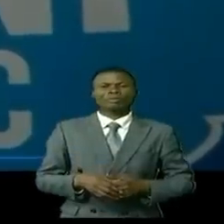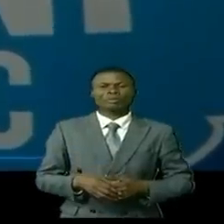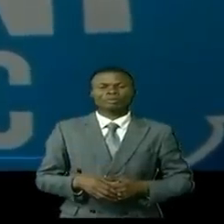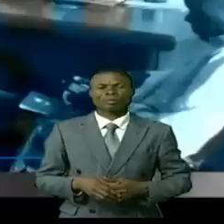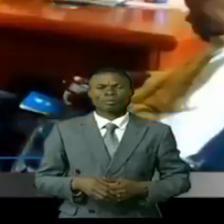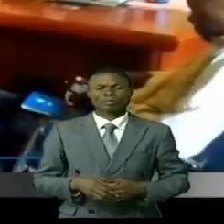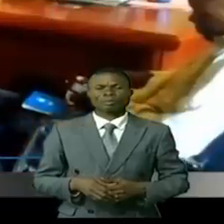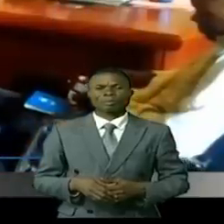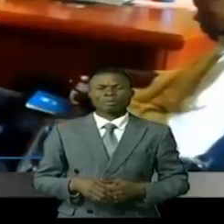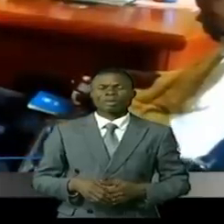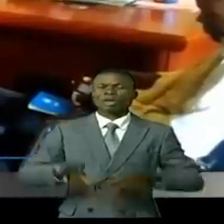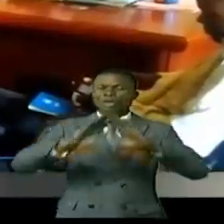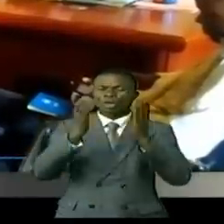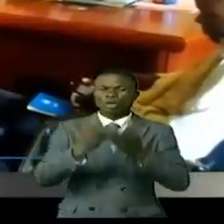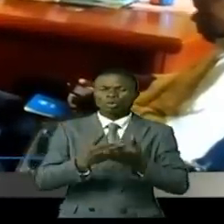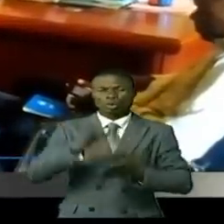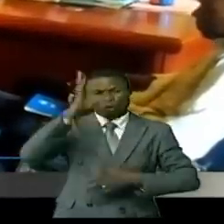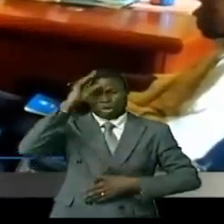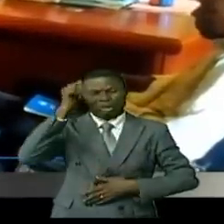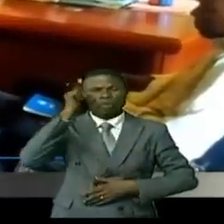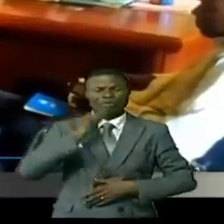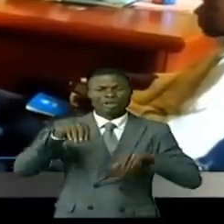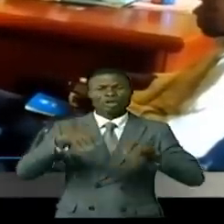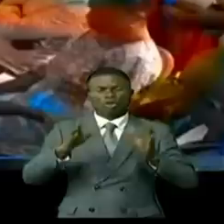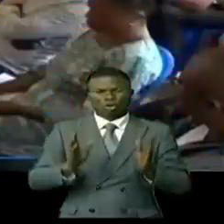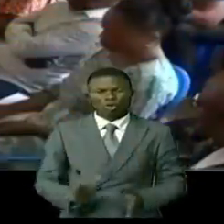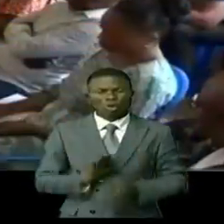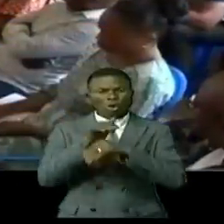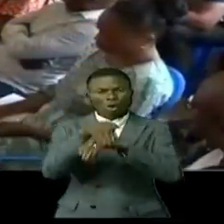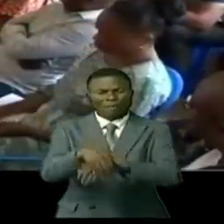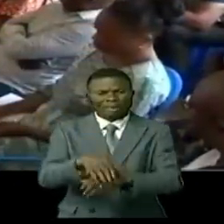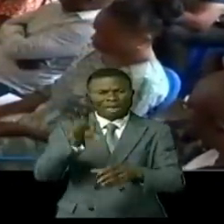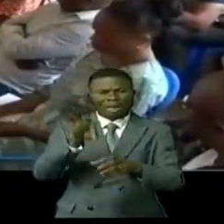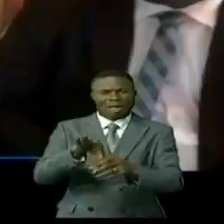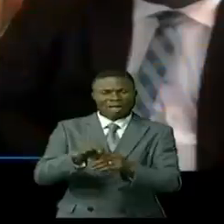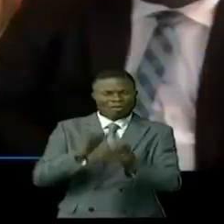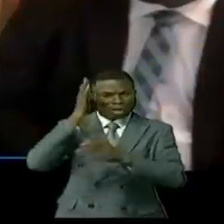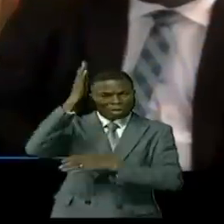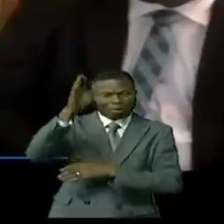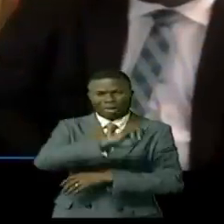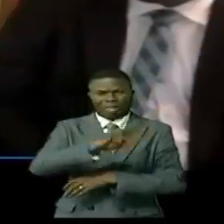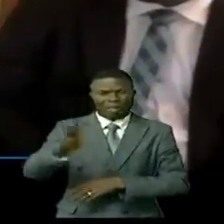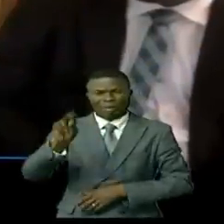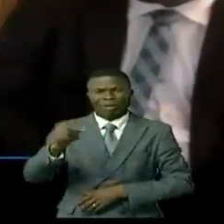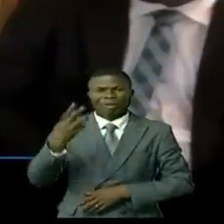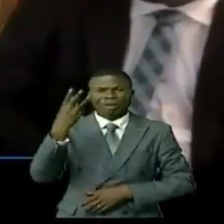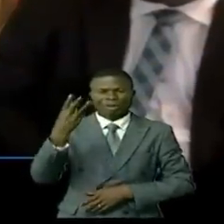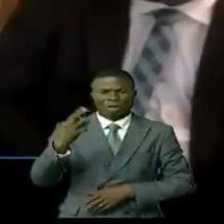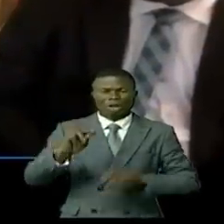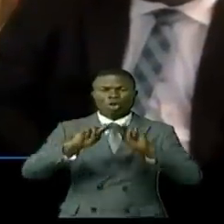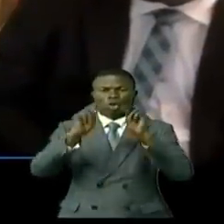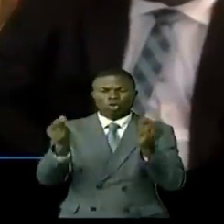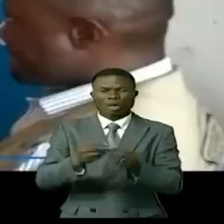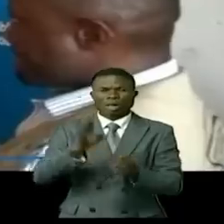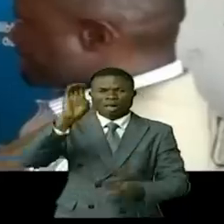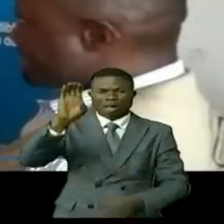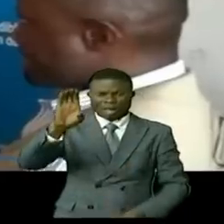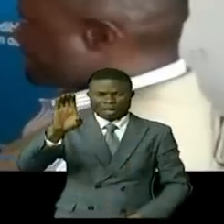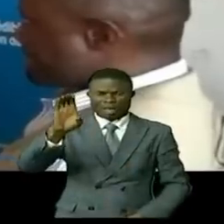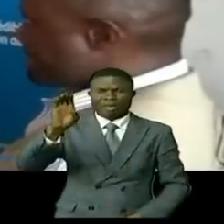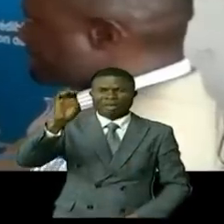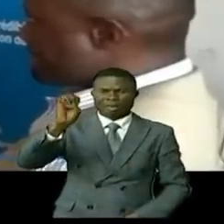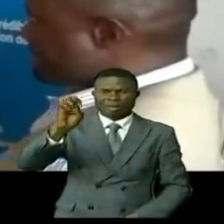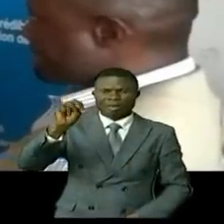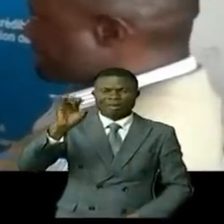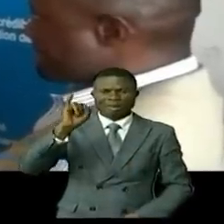Aux Congolaises et Congolais de participer aux bonnes élections prochaines de 2023, la Commission électorale nationale indépendante,